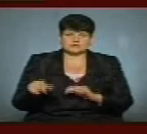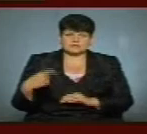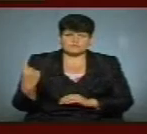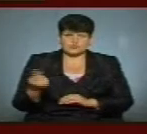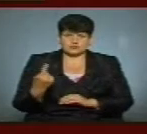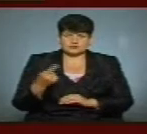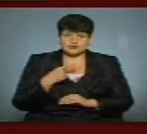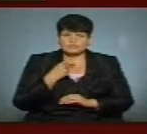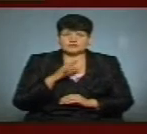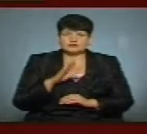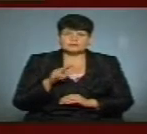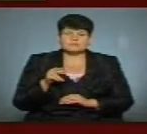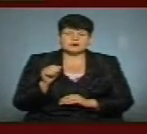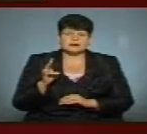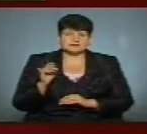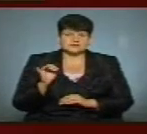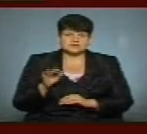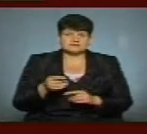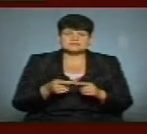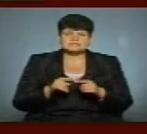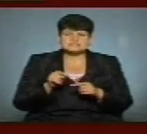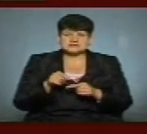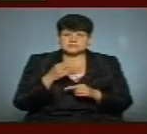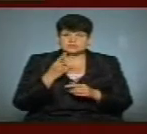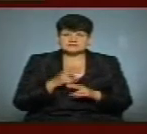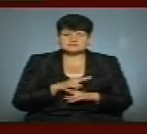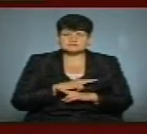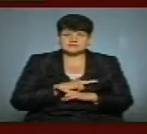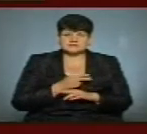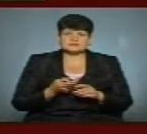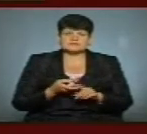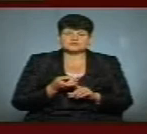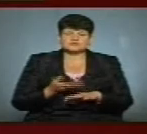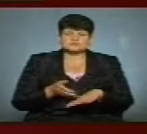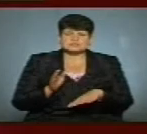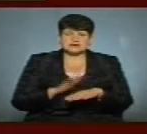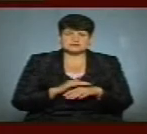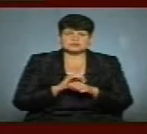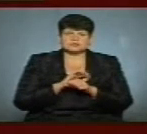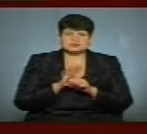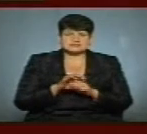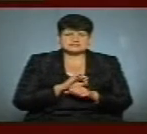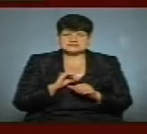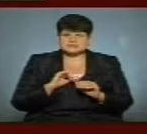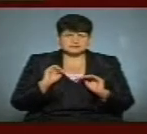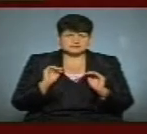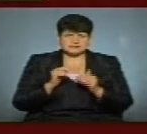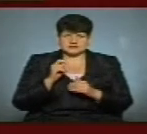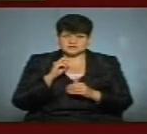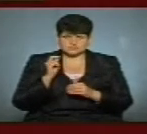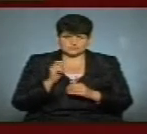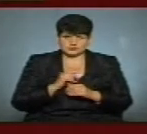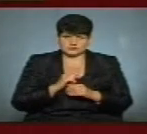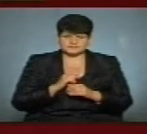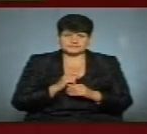області, каже Володимир Паничев. За його словами, такий показник смертності через ускладнення від COVID-19 найнижчий в Україні.